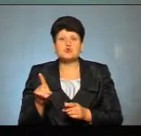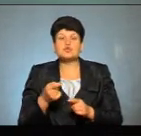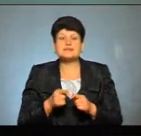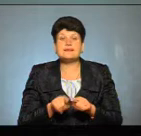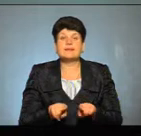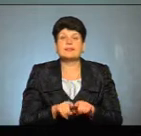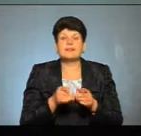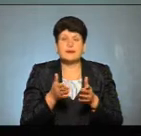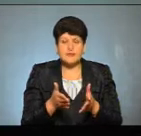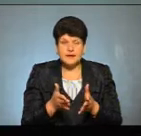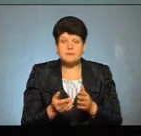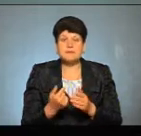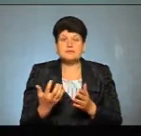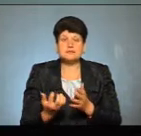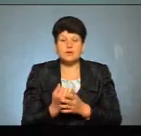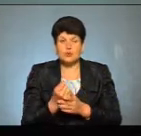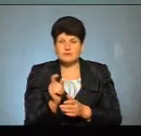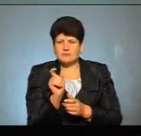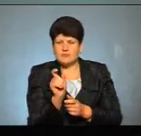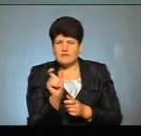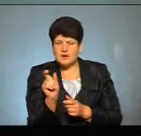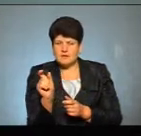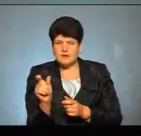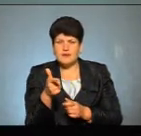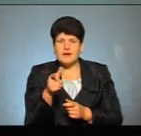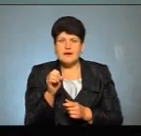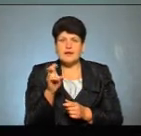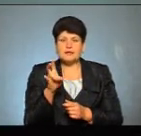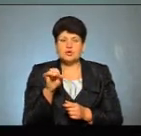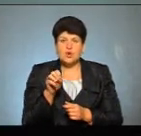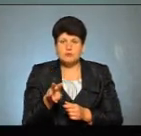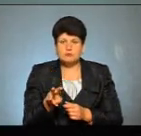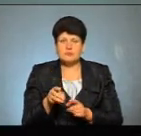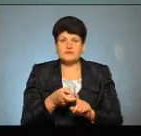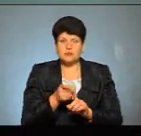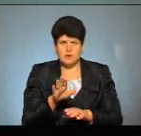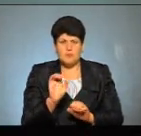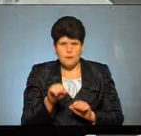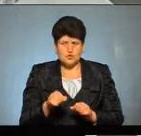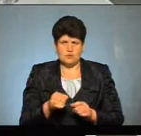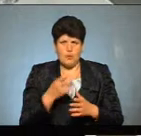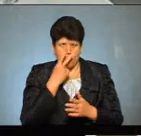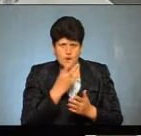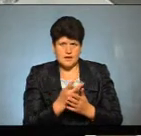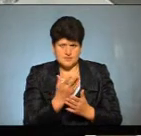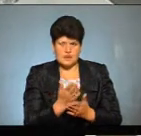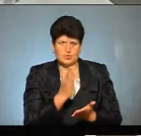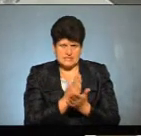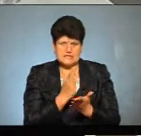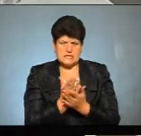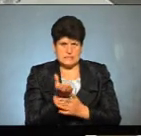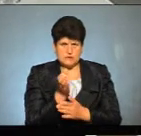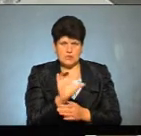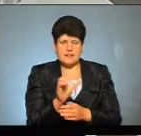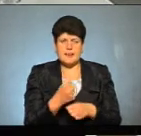Ми виявляємо фрагменти геному вірусу. Це... До речі, ми можемо глядачам показати, у нас є сюжет із